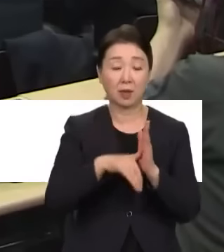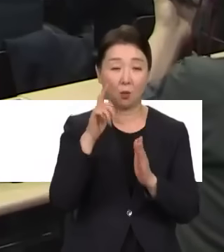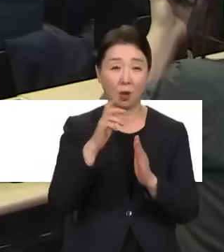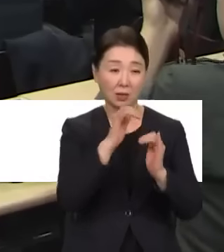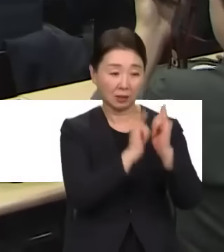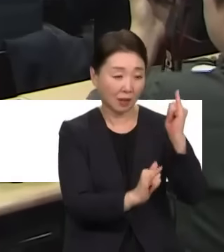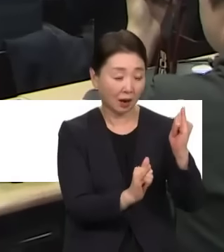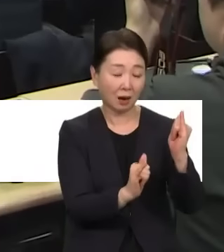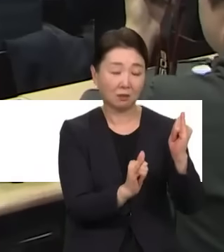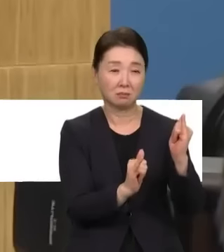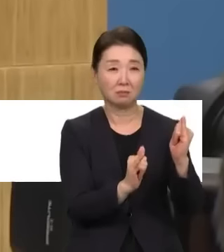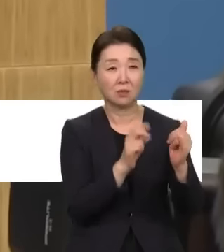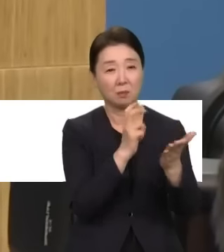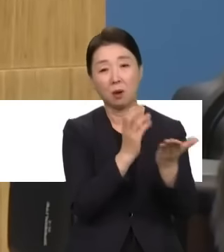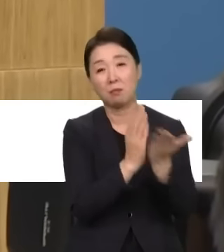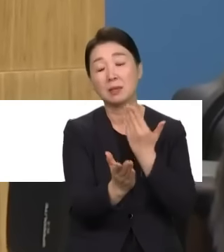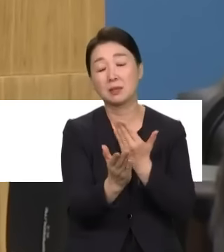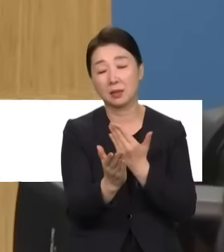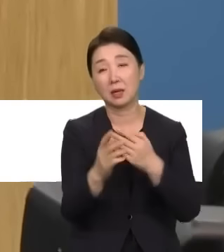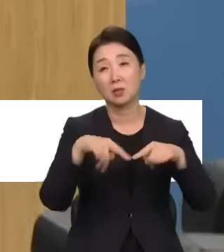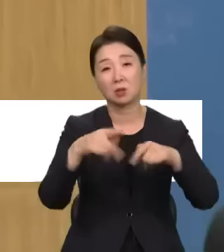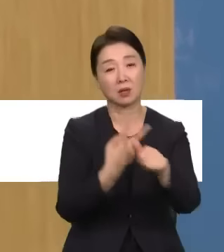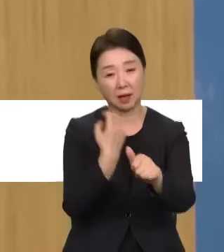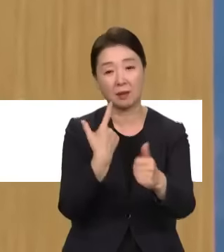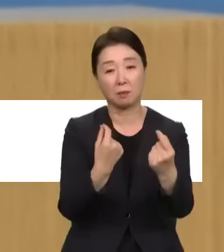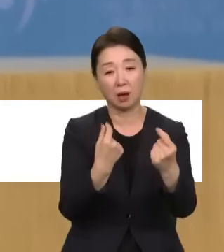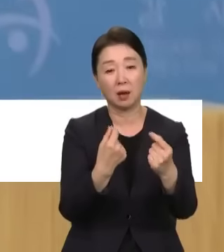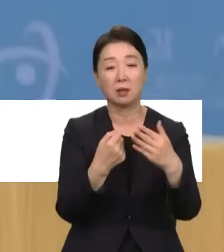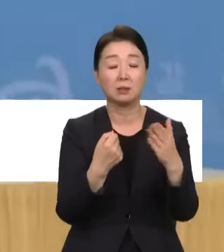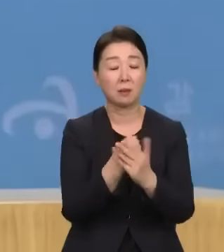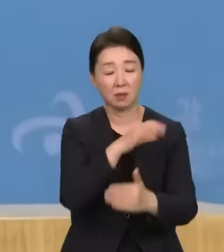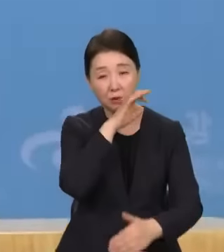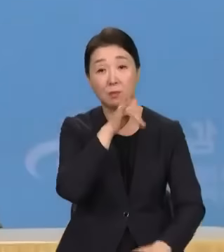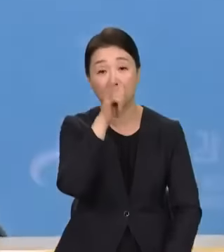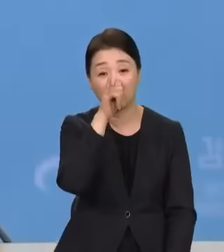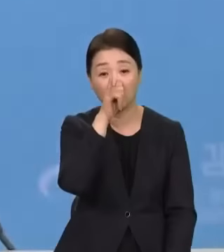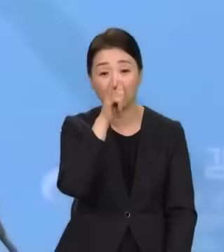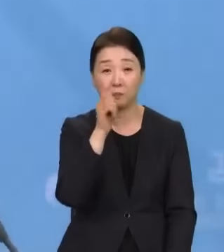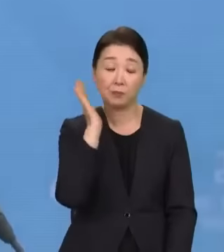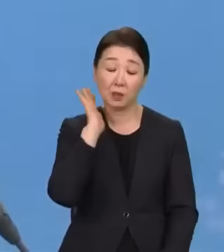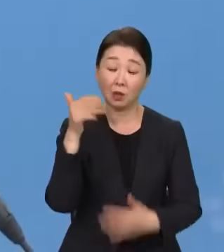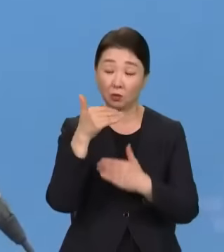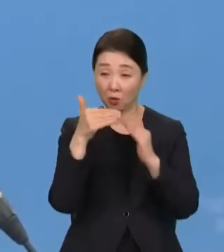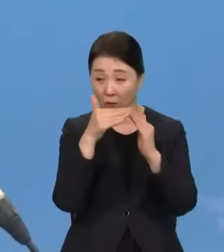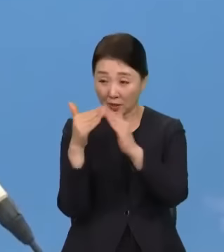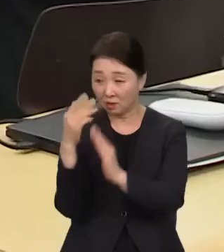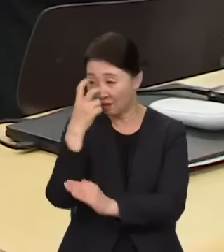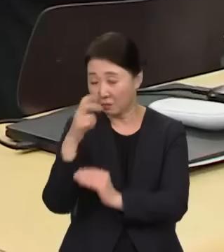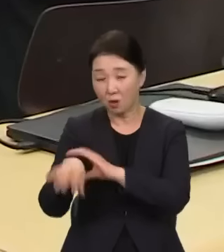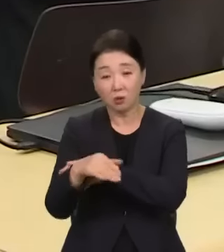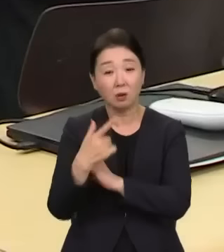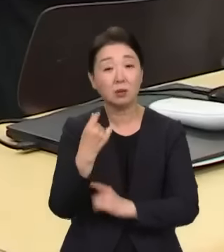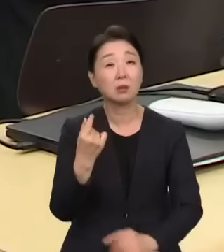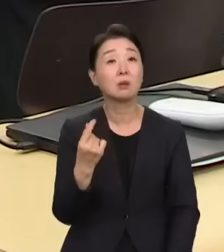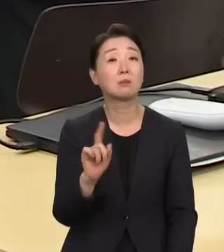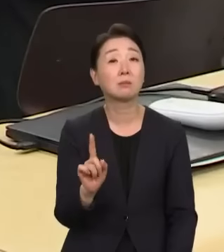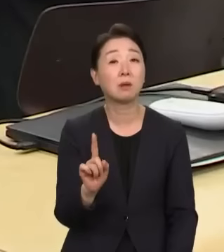근간을 훼손하는 정치적 탄핵 시도라며 즉각 반박했습니다. 대통령실 관저 이전 감사가 부실했다는 지적에